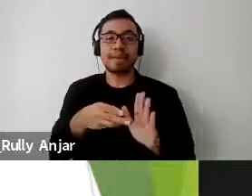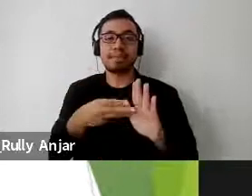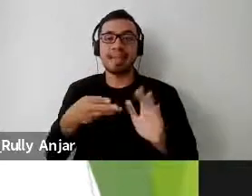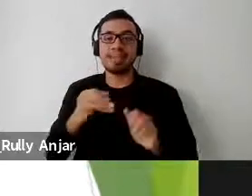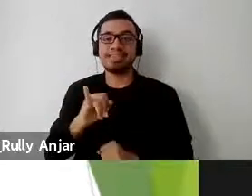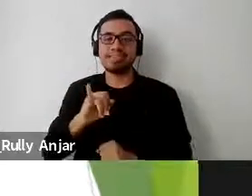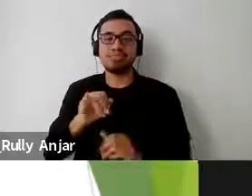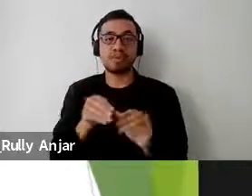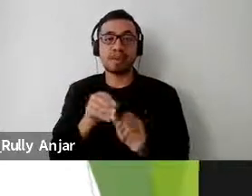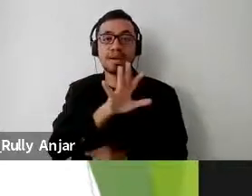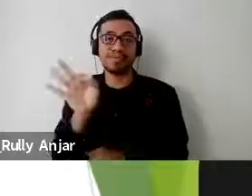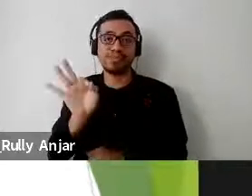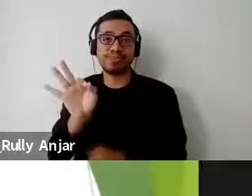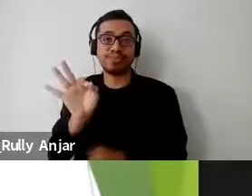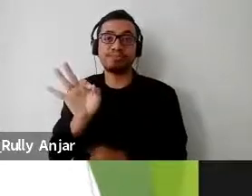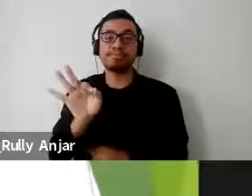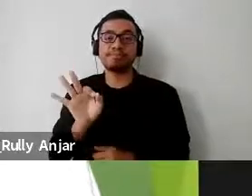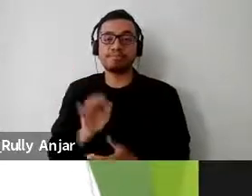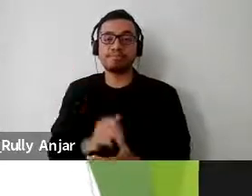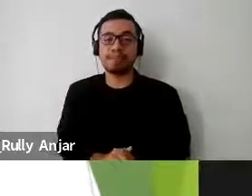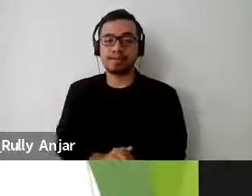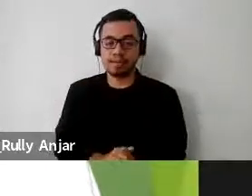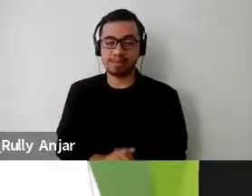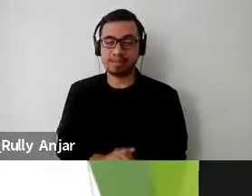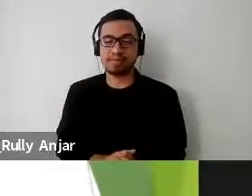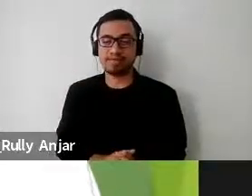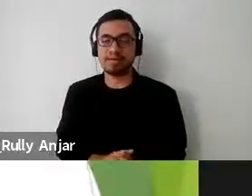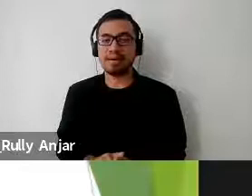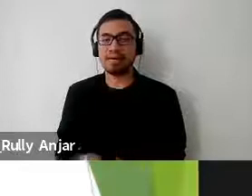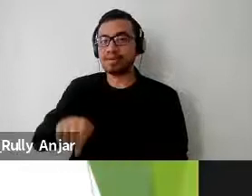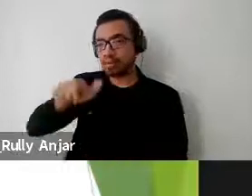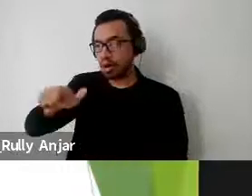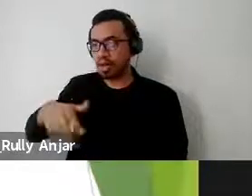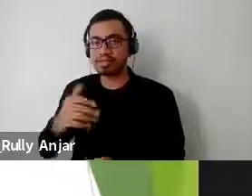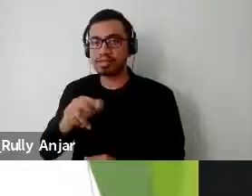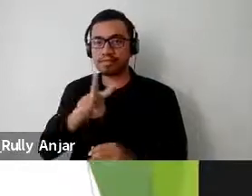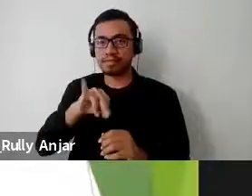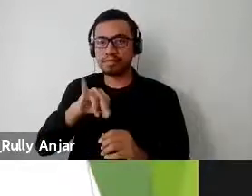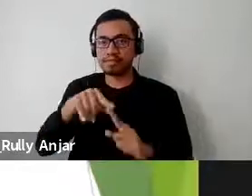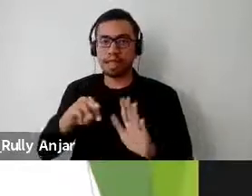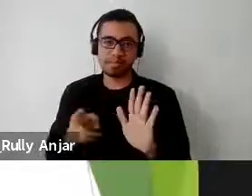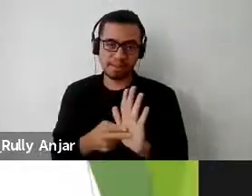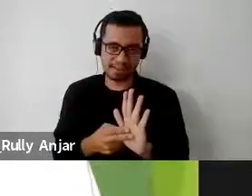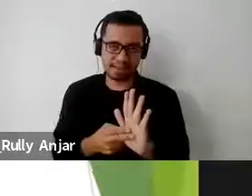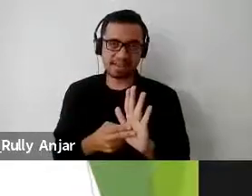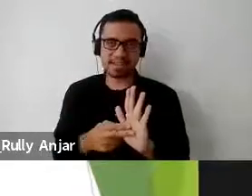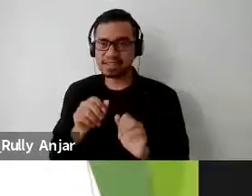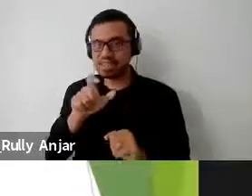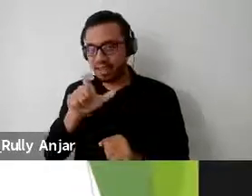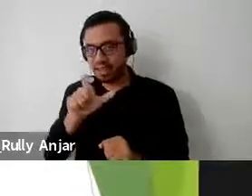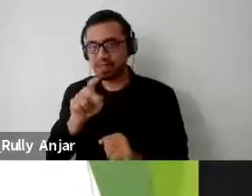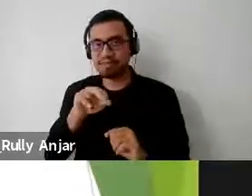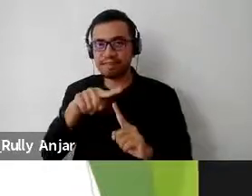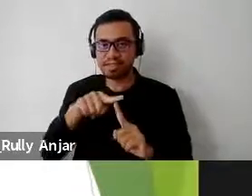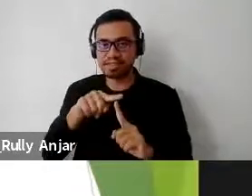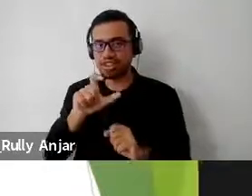5.000. Kemudian kita berikan suplemen kepada mereka dalam waktu 14 hari, baik itu vitamin C, vitamin D,